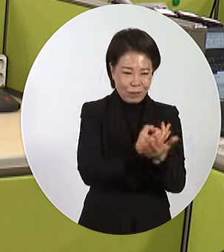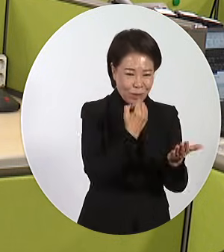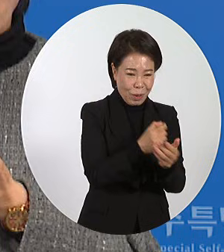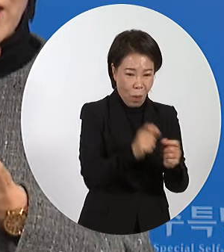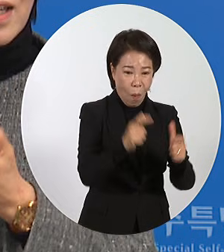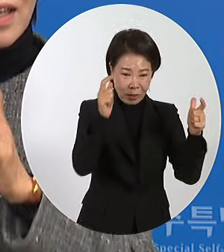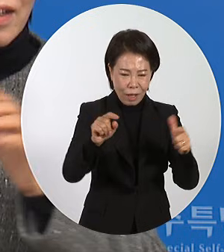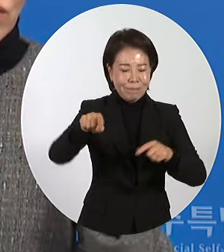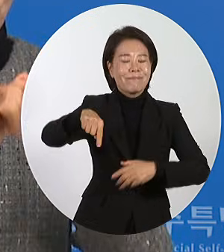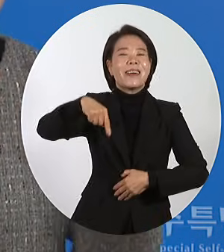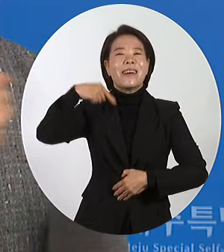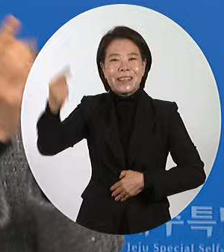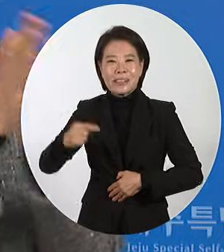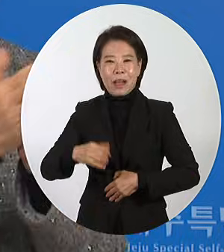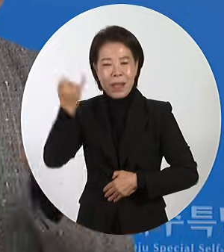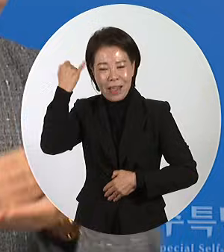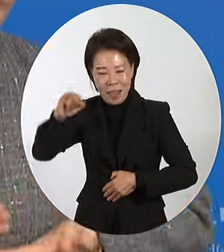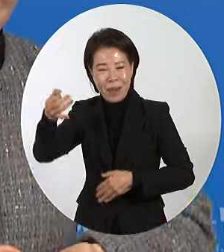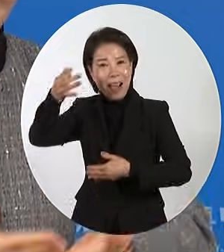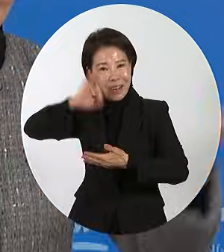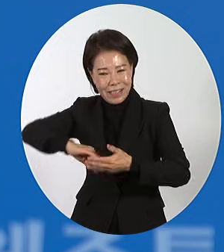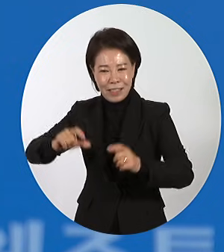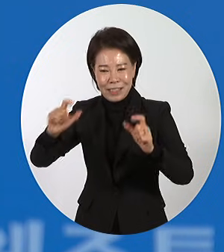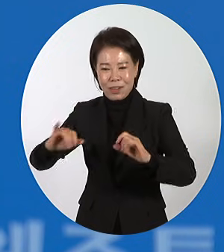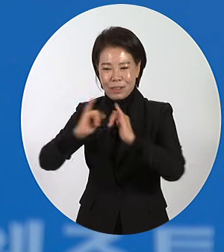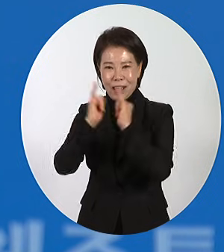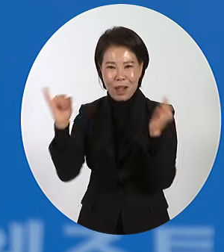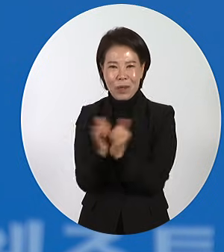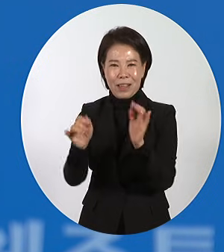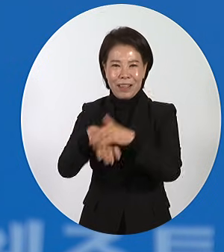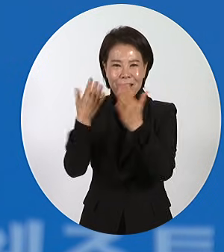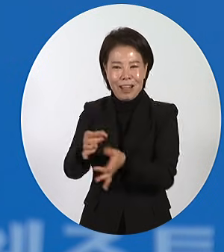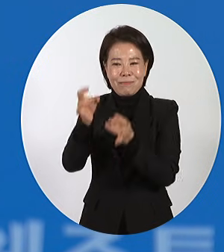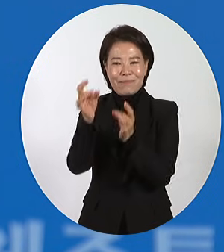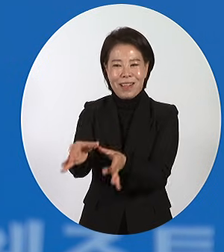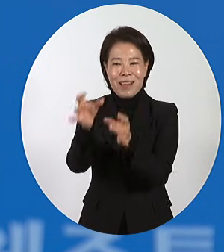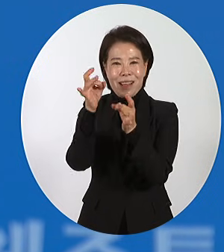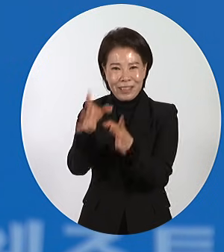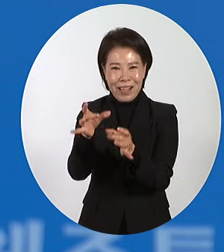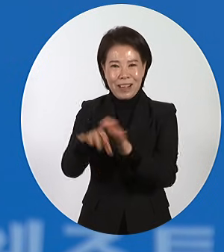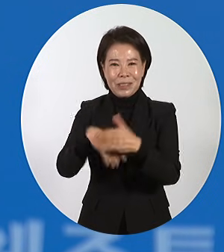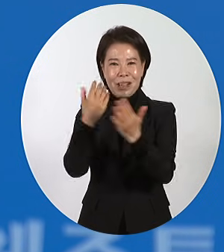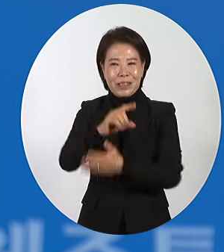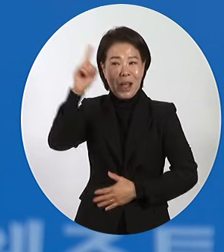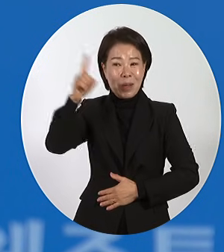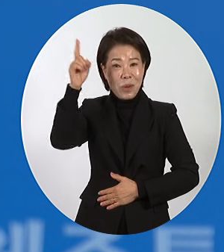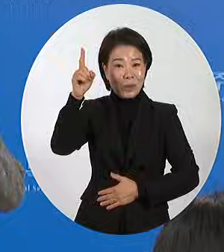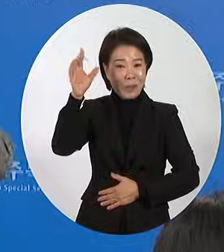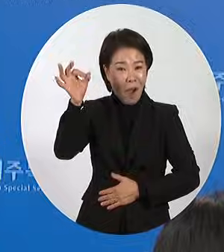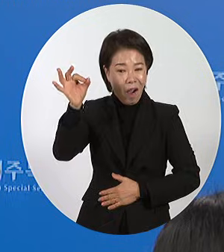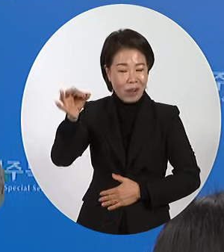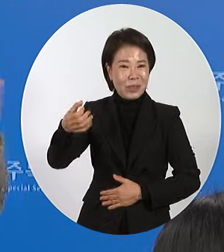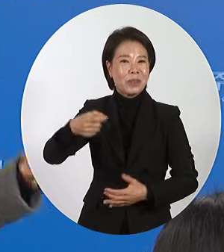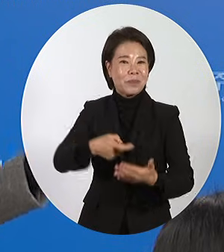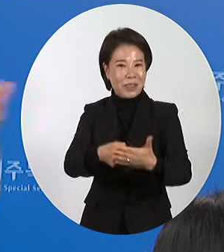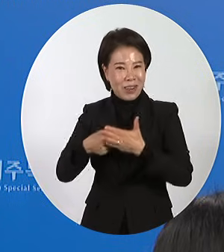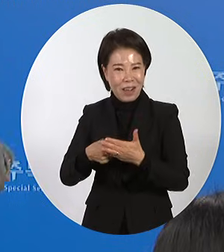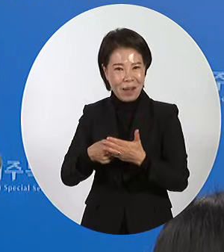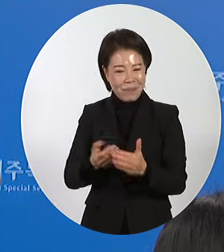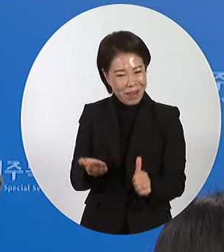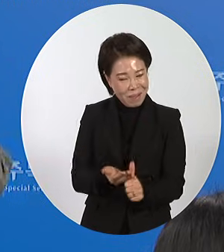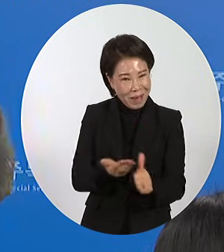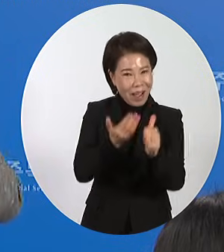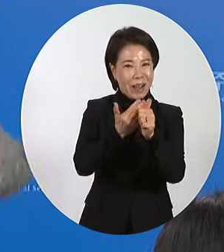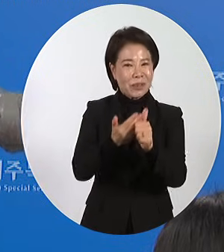확대를 넘어 개발 이익을 지역사회에 재투자해 에너지 취약계층 지원과 전기요금 절감, 인력 양성